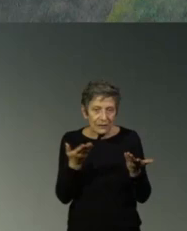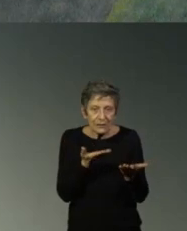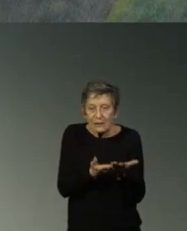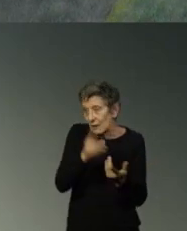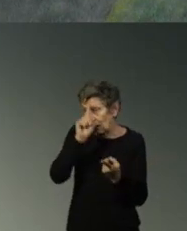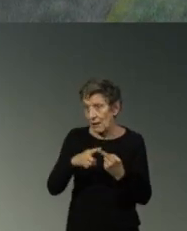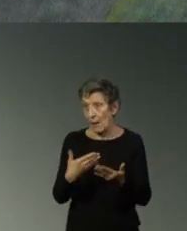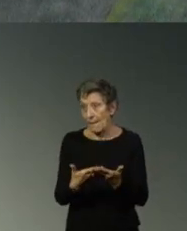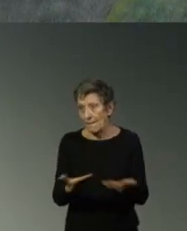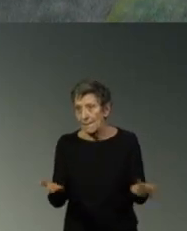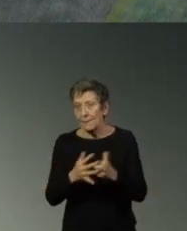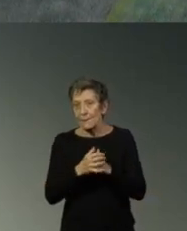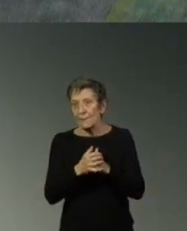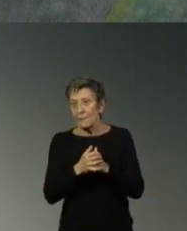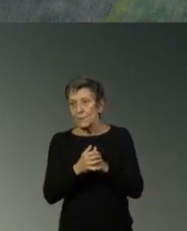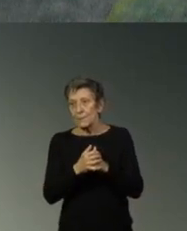à cette question. Et